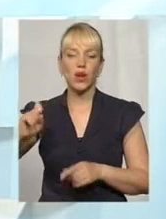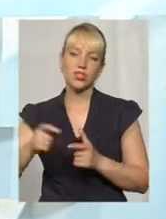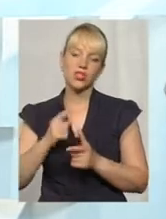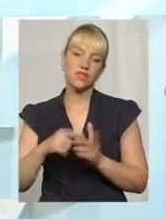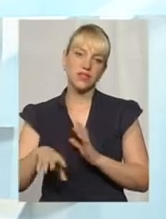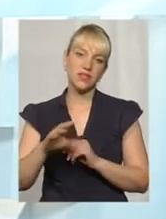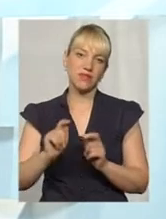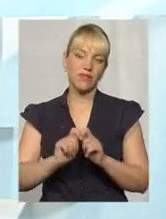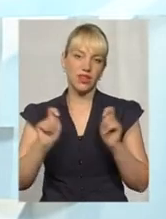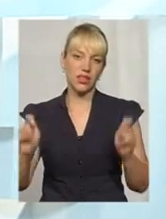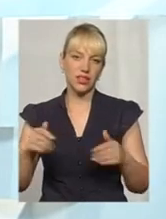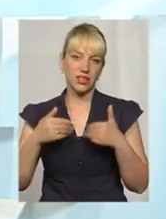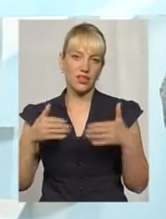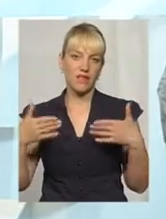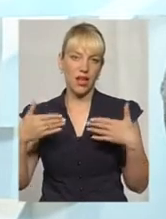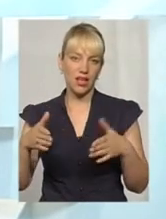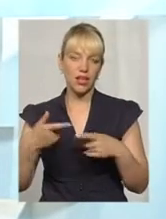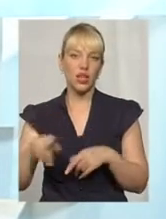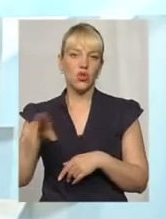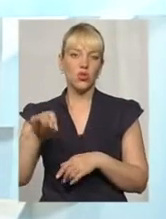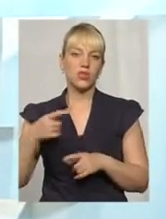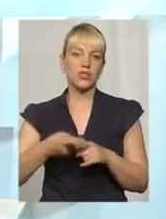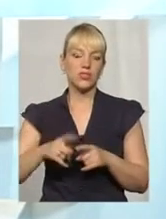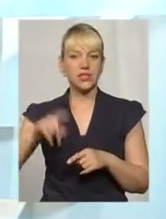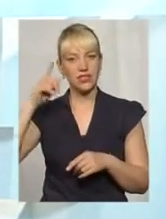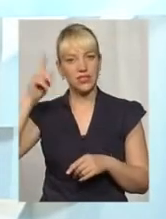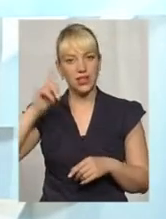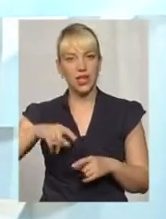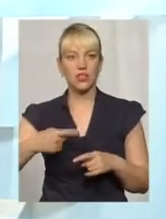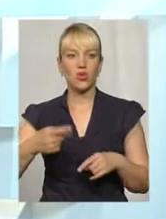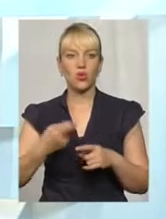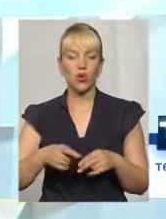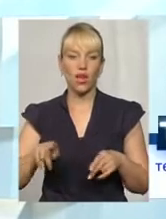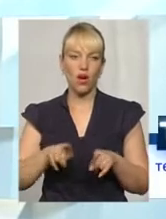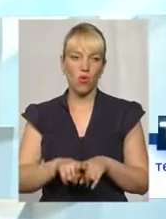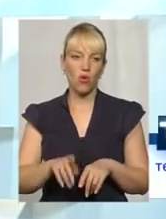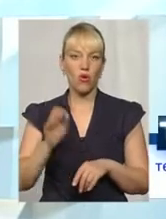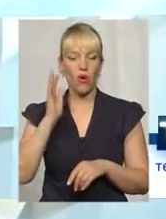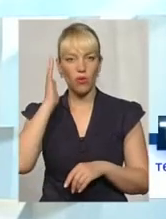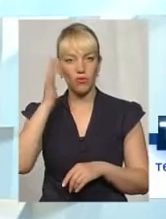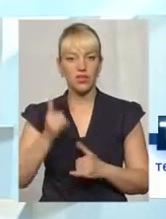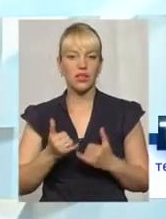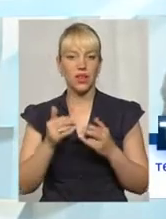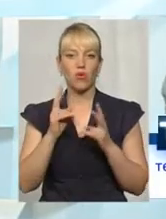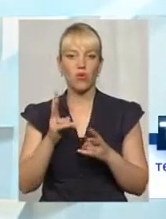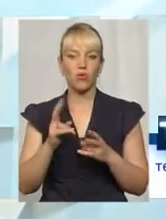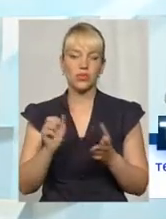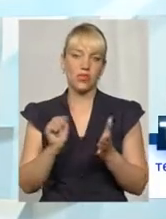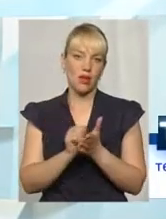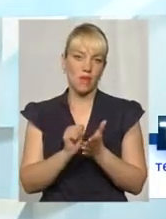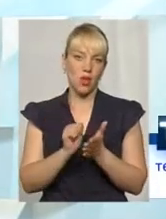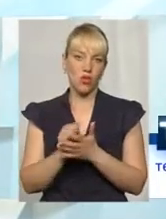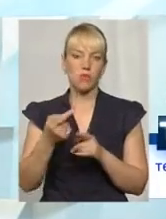двері до цих знань, до такого омріяного, можливо, для когось диплому. Про це все